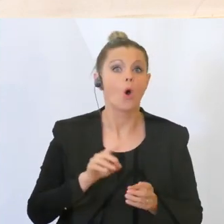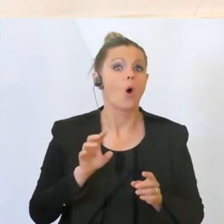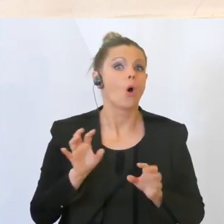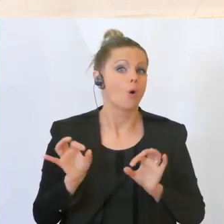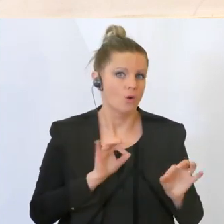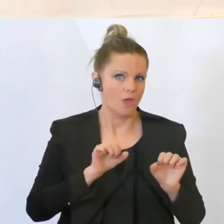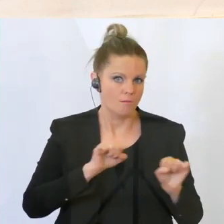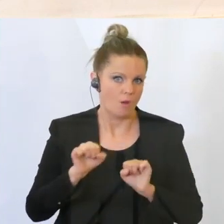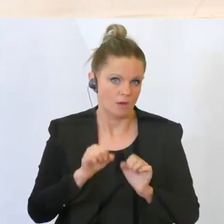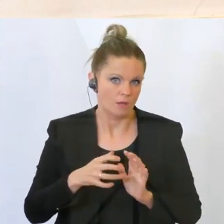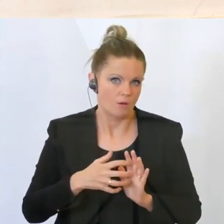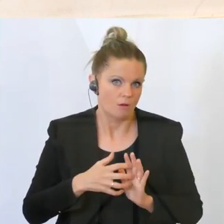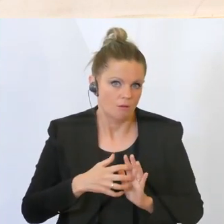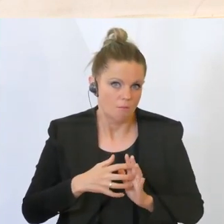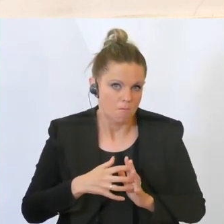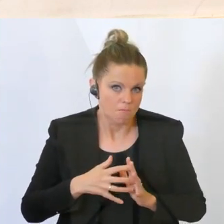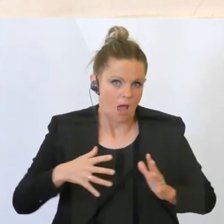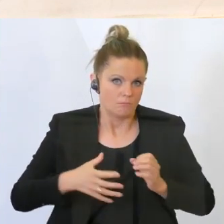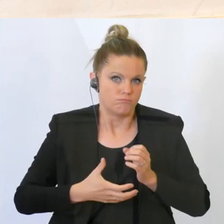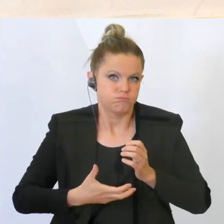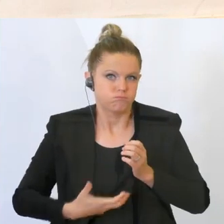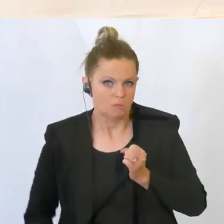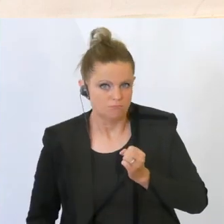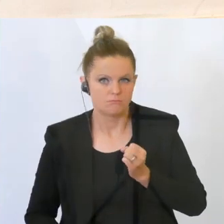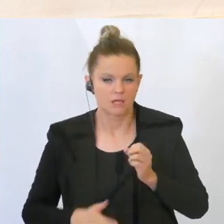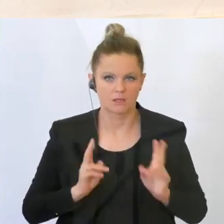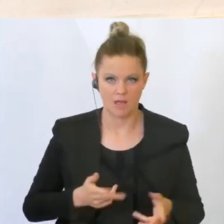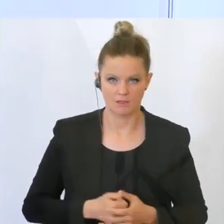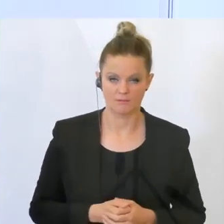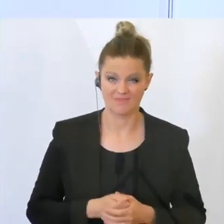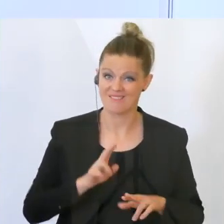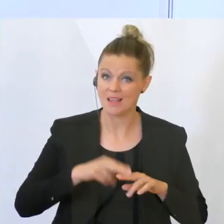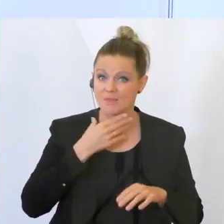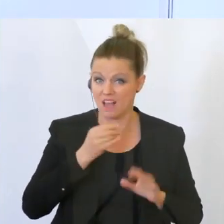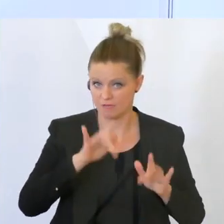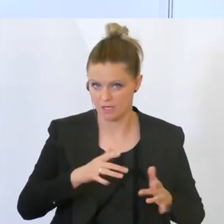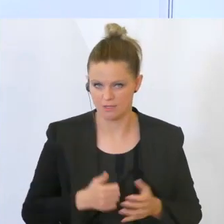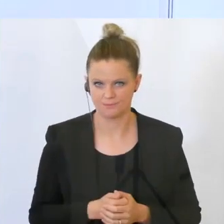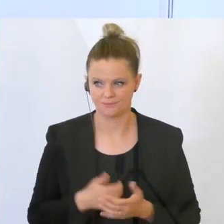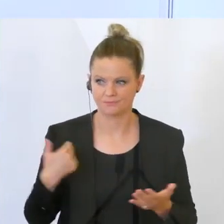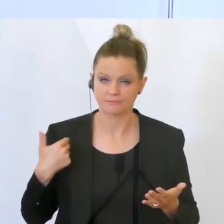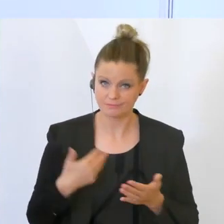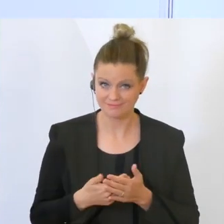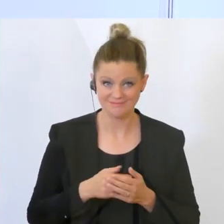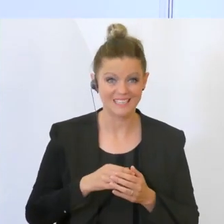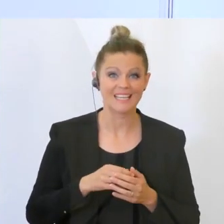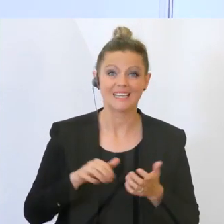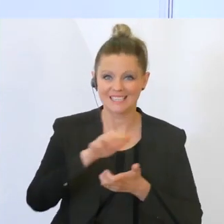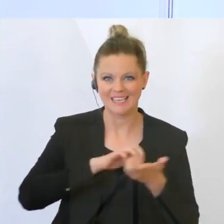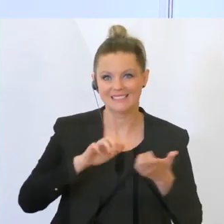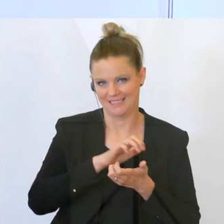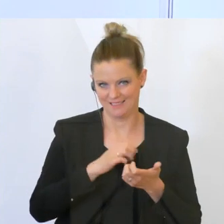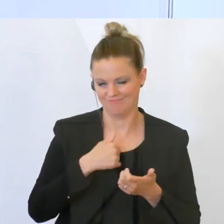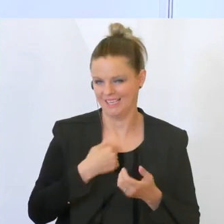noch weiter aufgestockt werden, wenn es der Bedarf bestehen sollte? Also wenn ich bisher in der Krise eines gelernt habe, dann ist es, dass